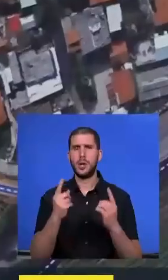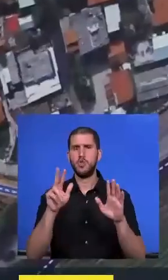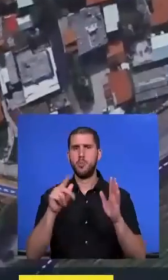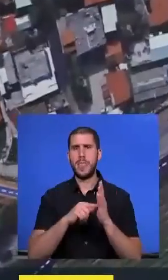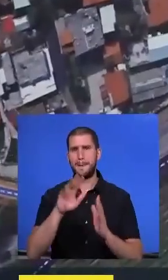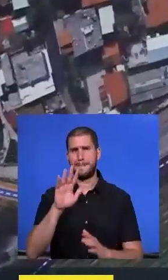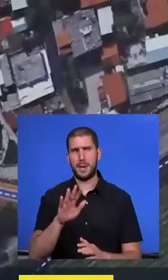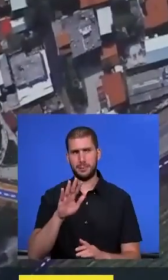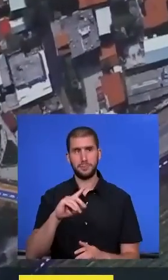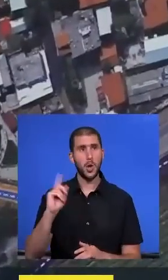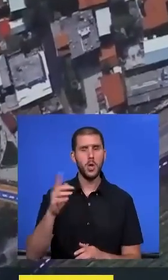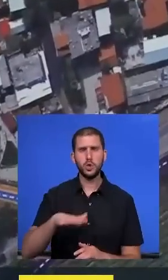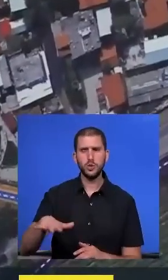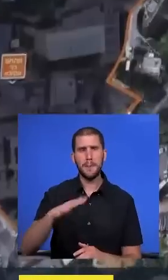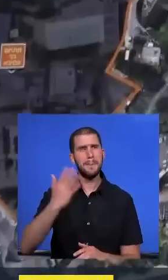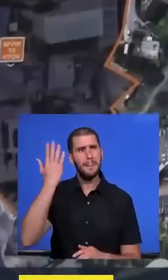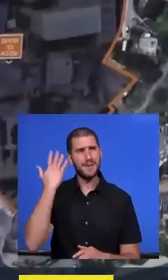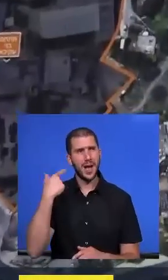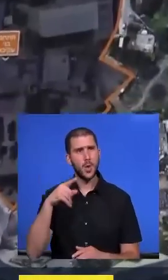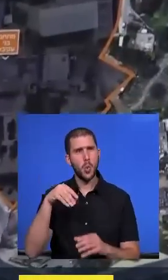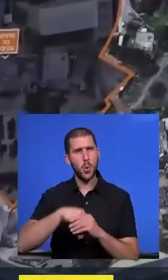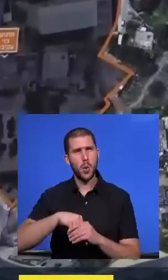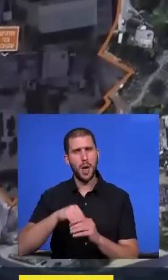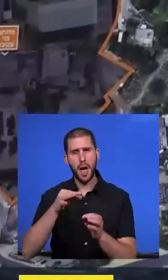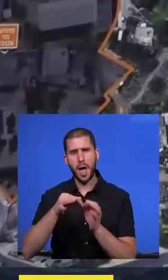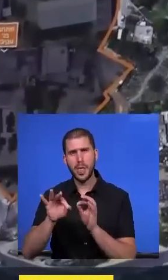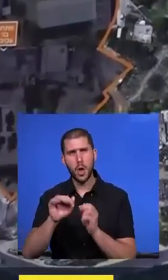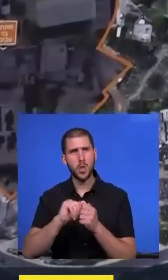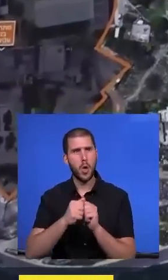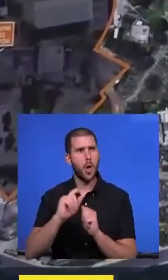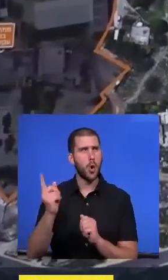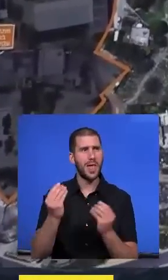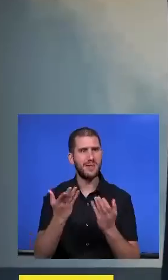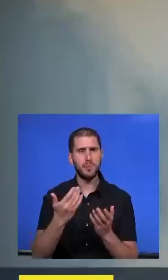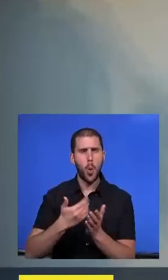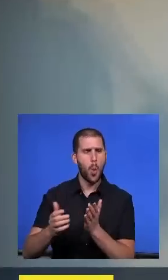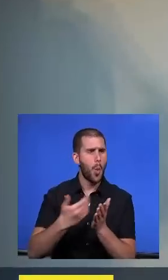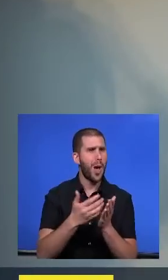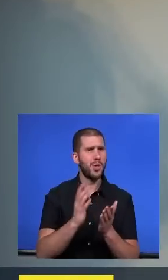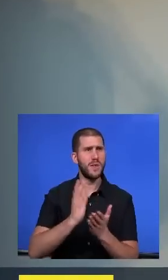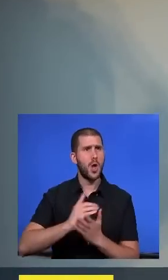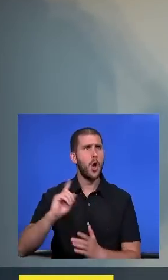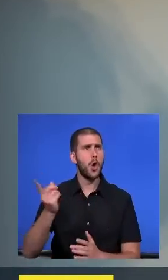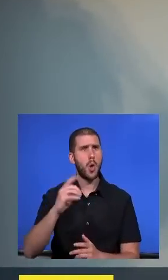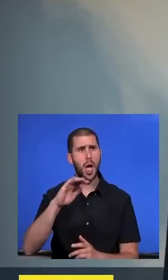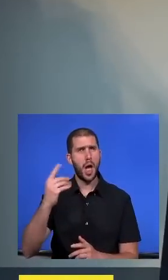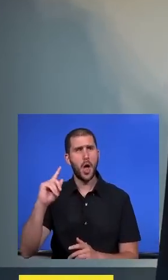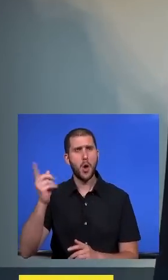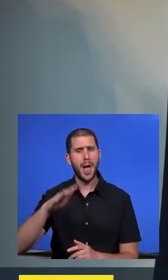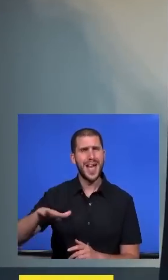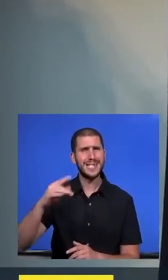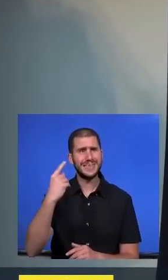במאי. כל השטחים שבעבר היו משוייכים להדלקות או לכל הדברים האלה, הורדנו. כל ההר, כל המתחם